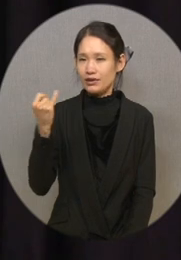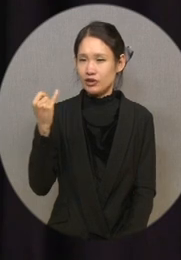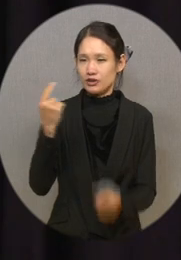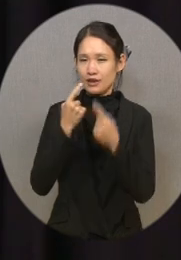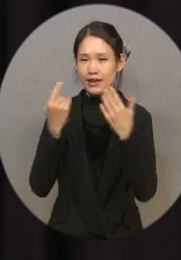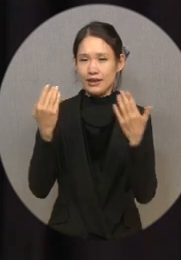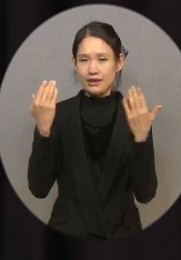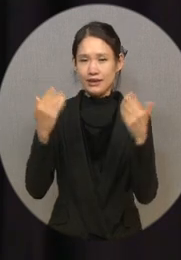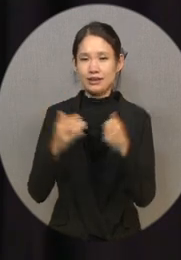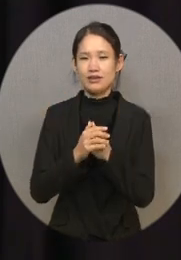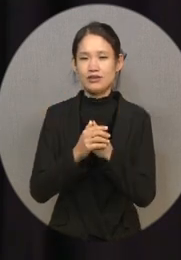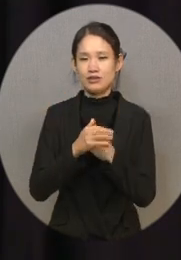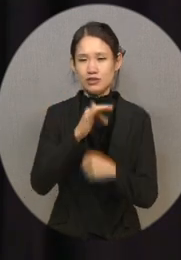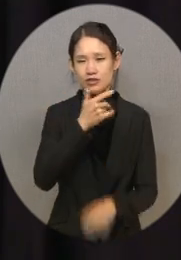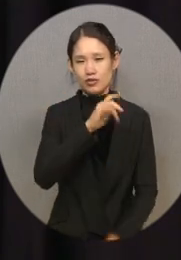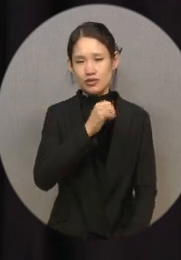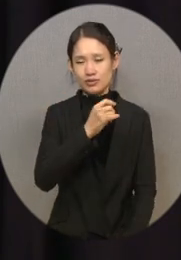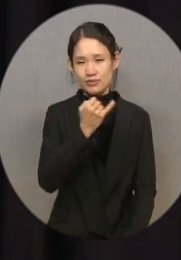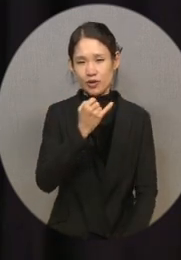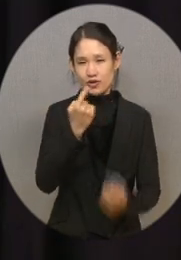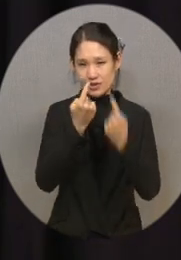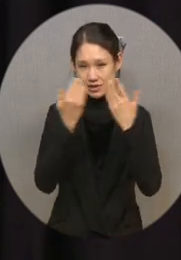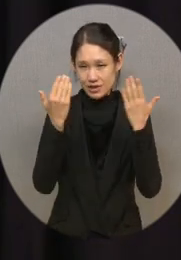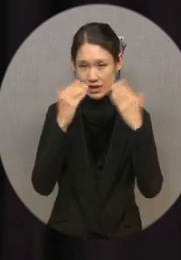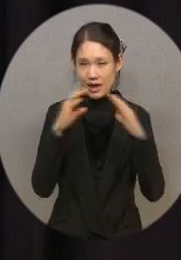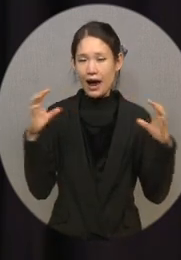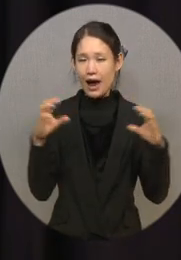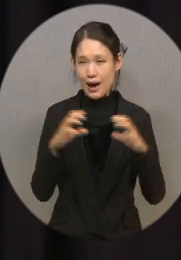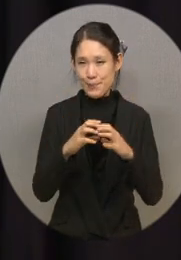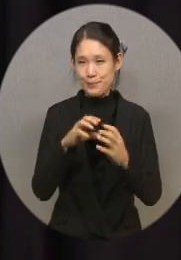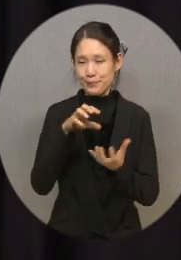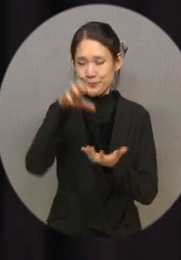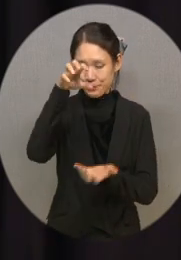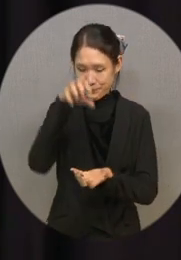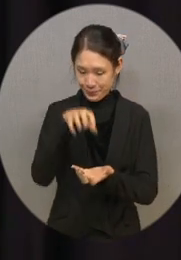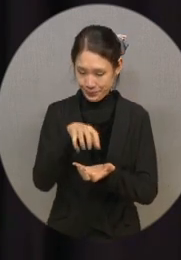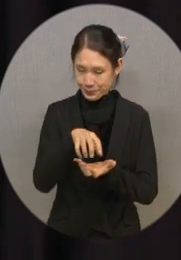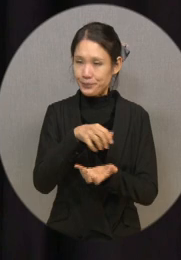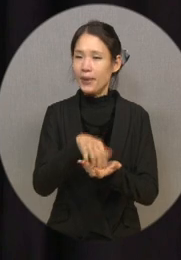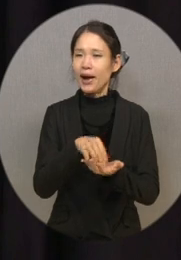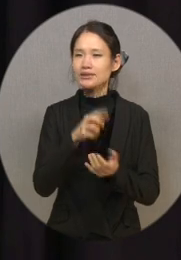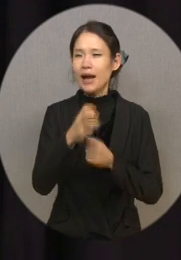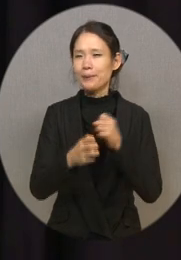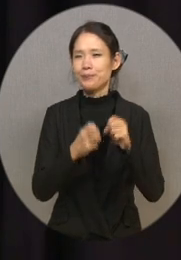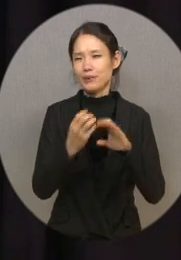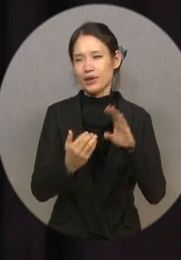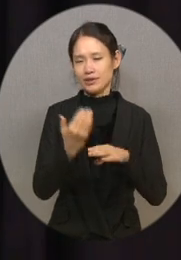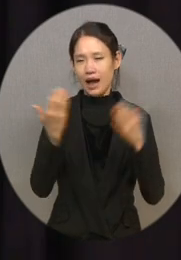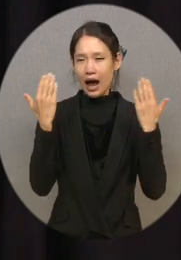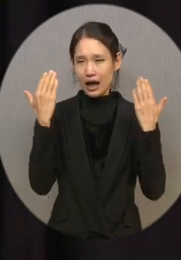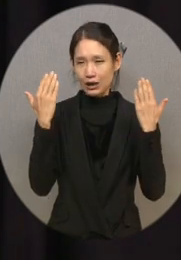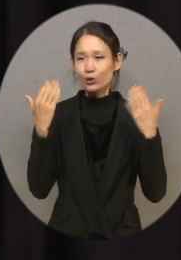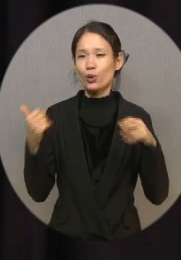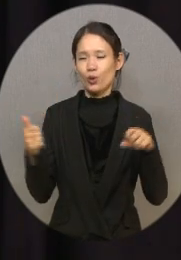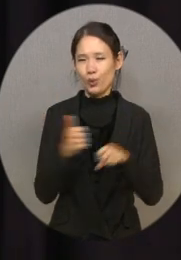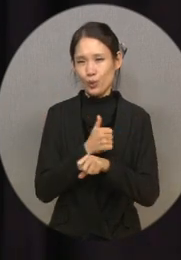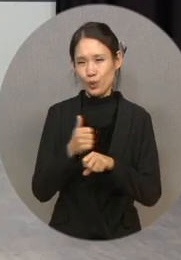이화여대하고 그 성심여대 합쳐서 이제 30년 이상 학교에 머무르게 된 거죠.